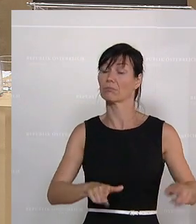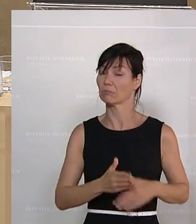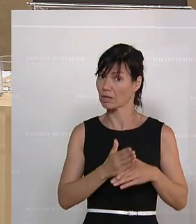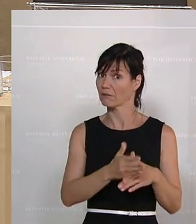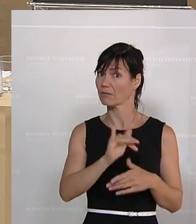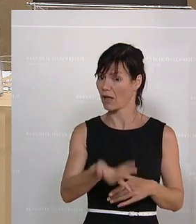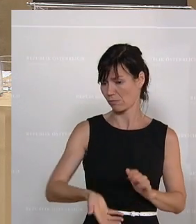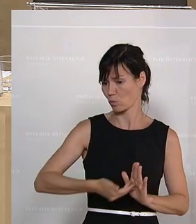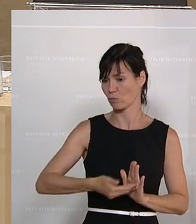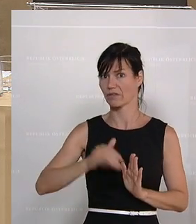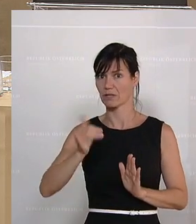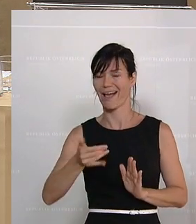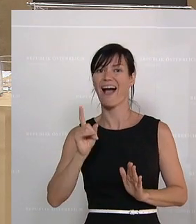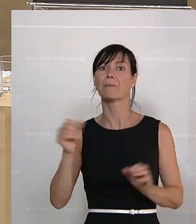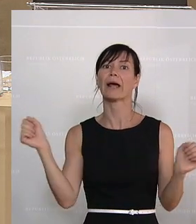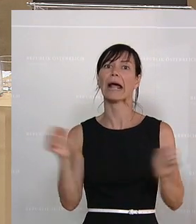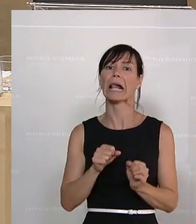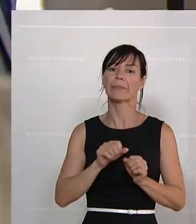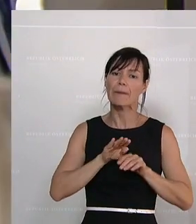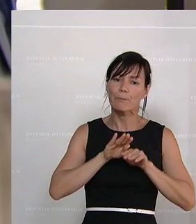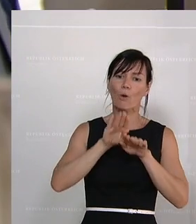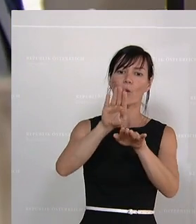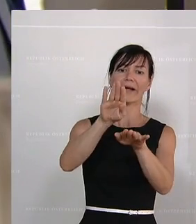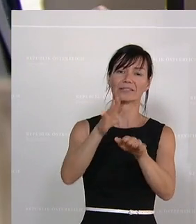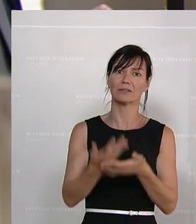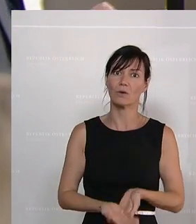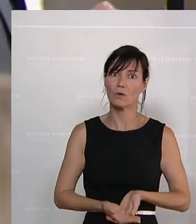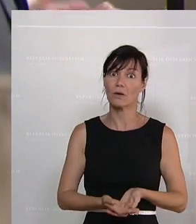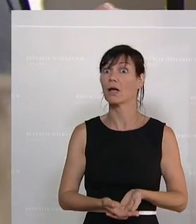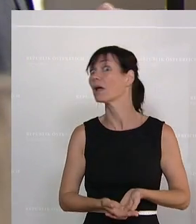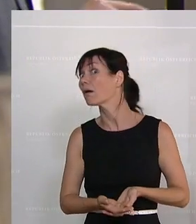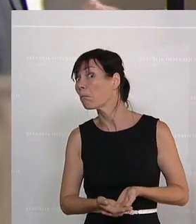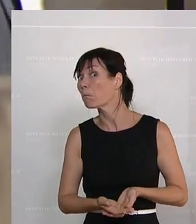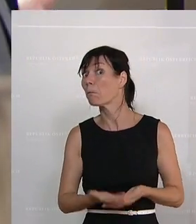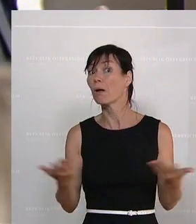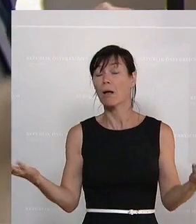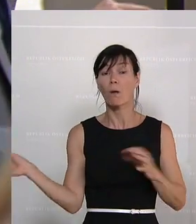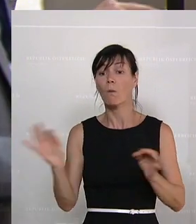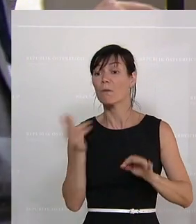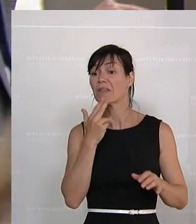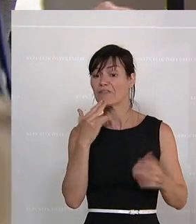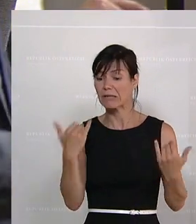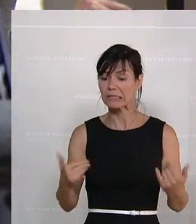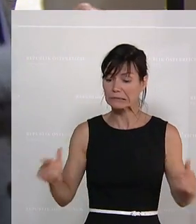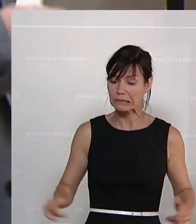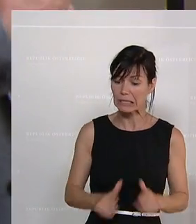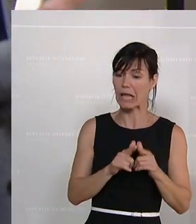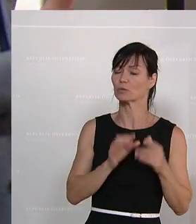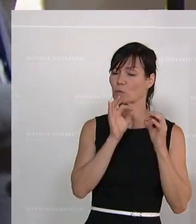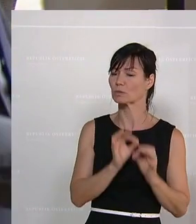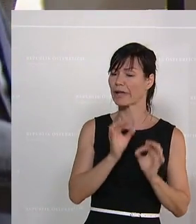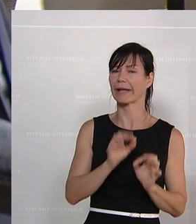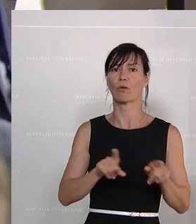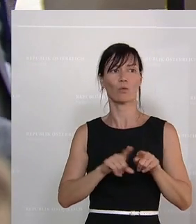aber von der kalten progression und von denen dass man denen hilft der heute auch noch die leistungsträger sind und dafür sorgen dass ist dass die sowohl